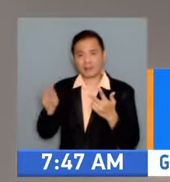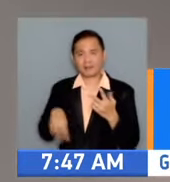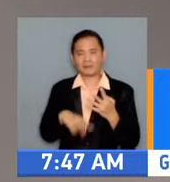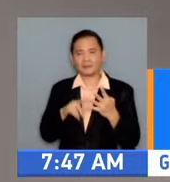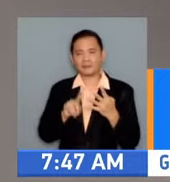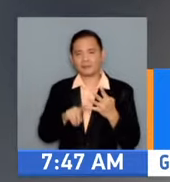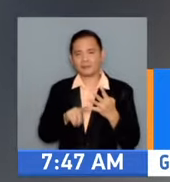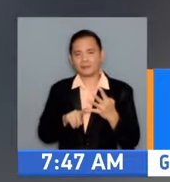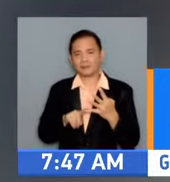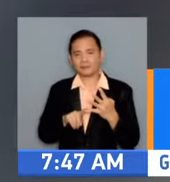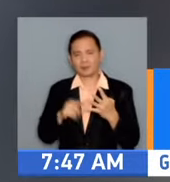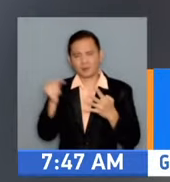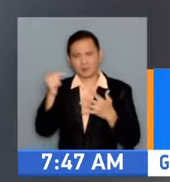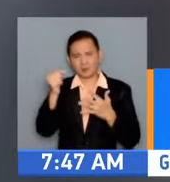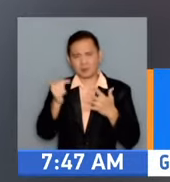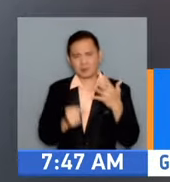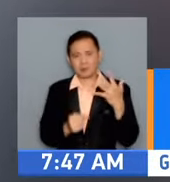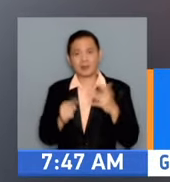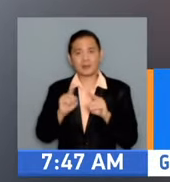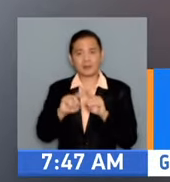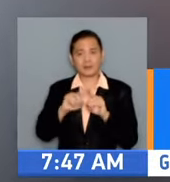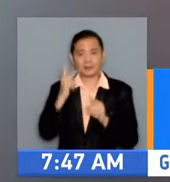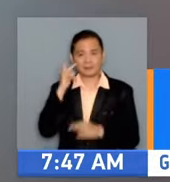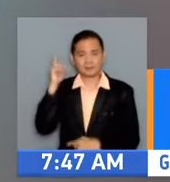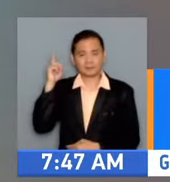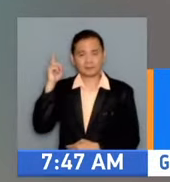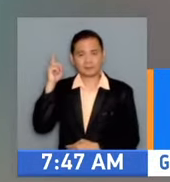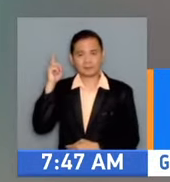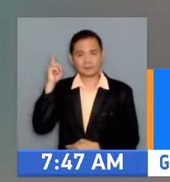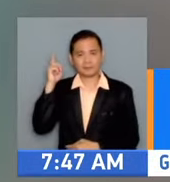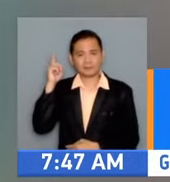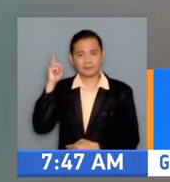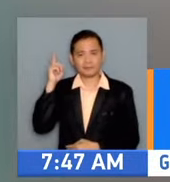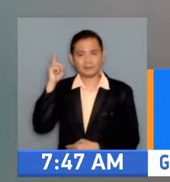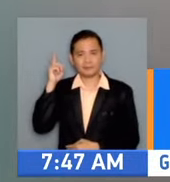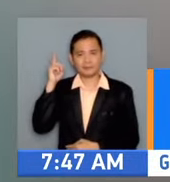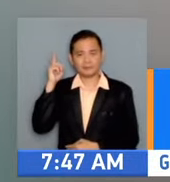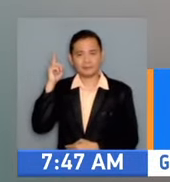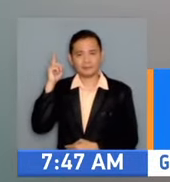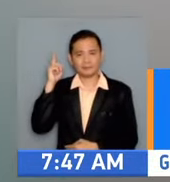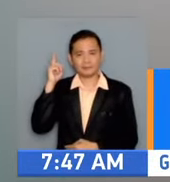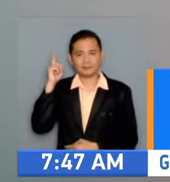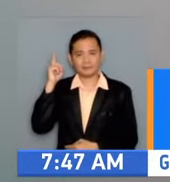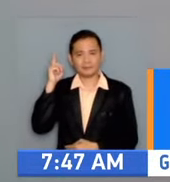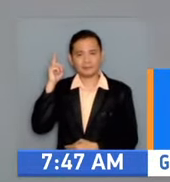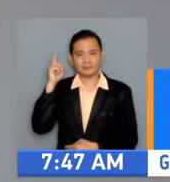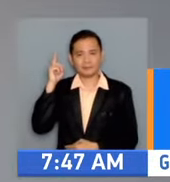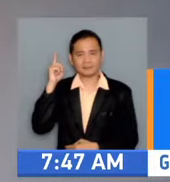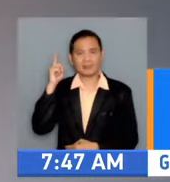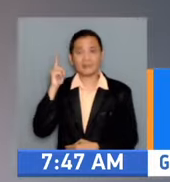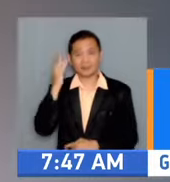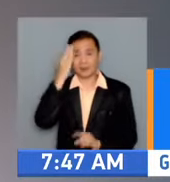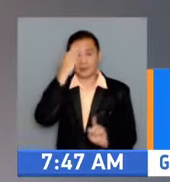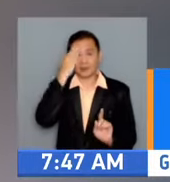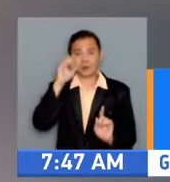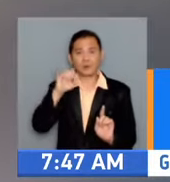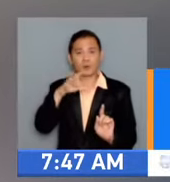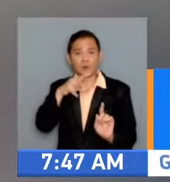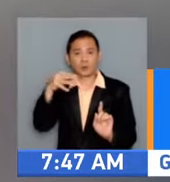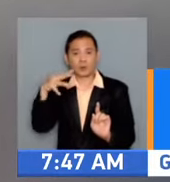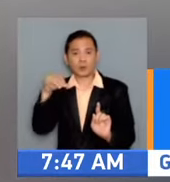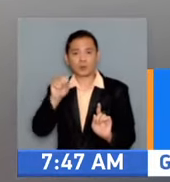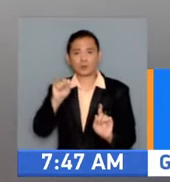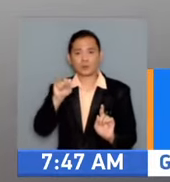yun. Yan yung set ng Pachinko. Sas ito, nag-ano ko, TG, ano yung sa Squid Game? Yung parang kailangan mo ma-flip